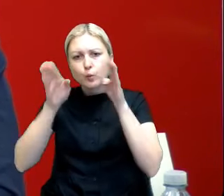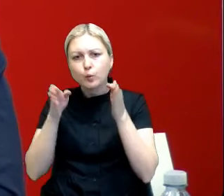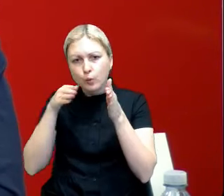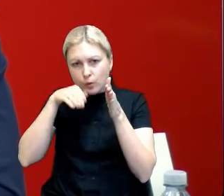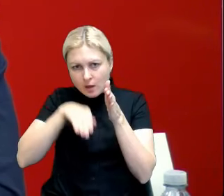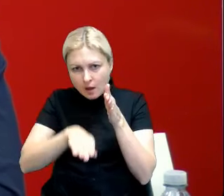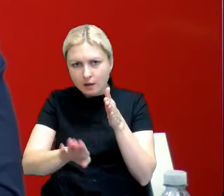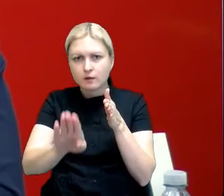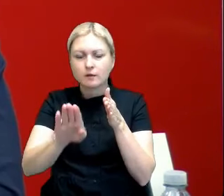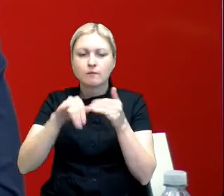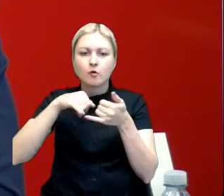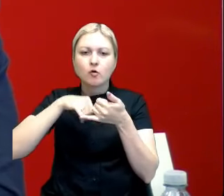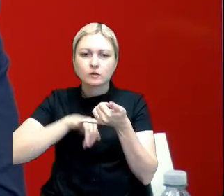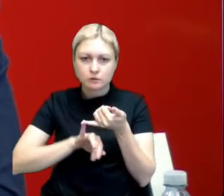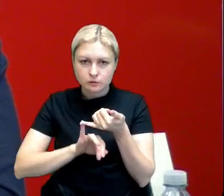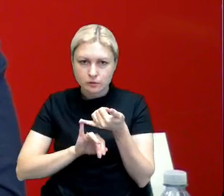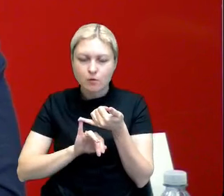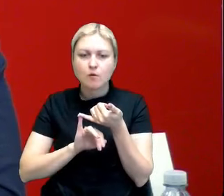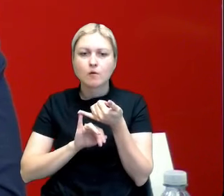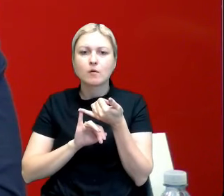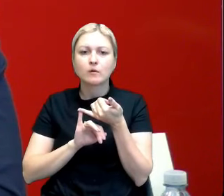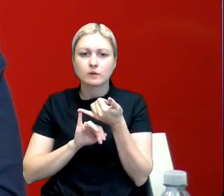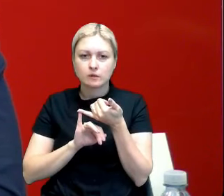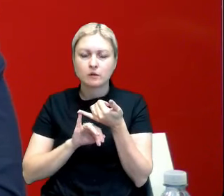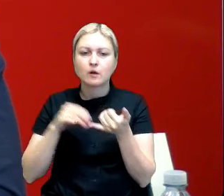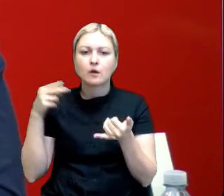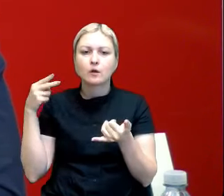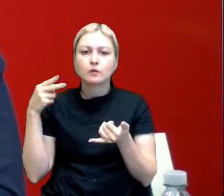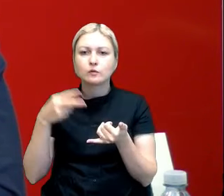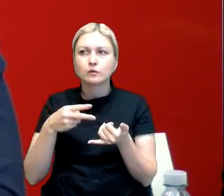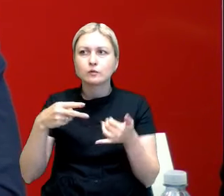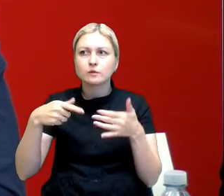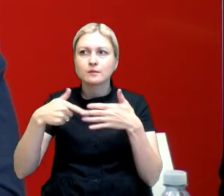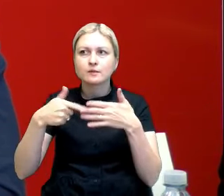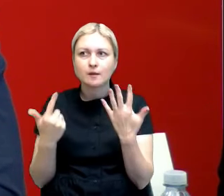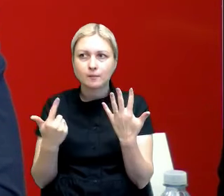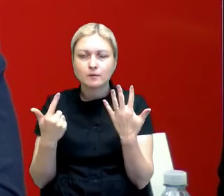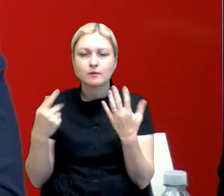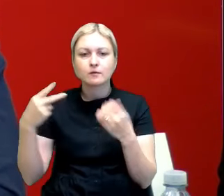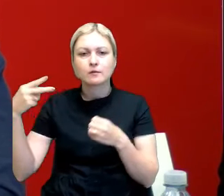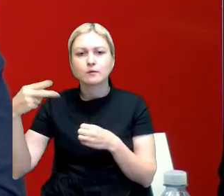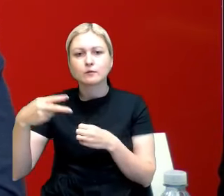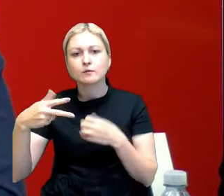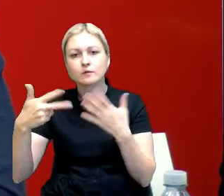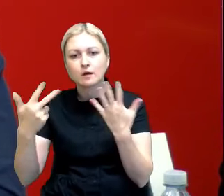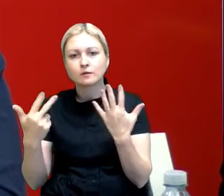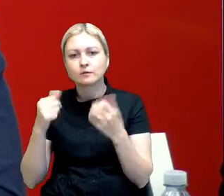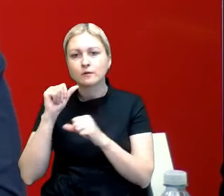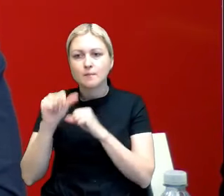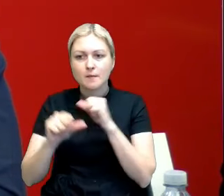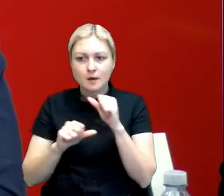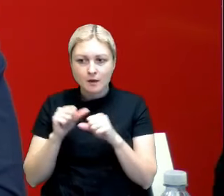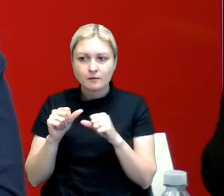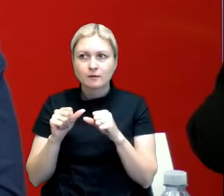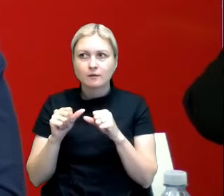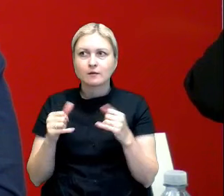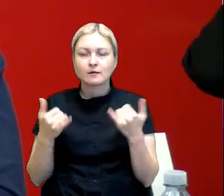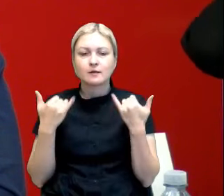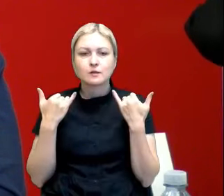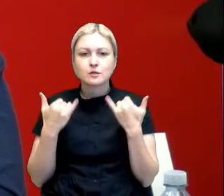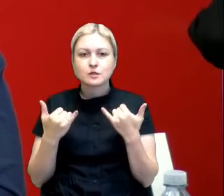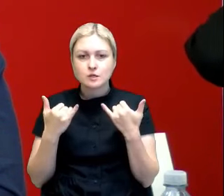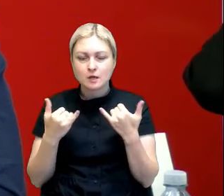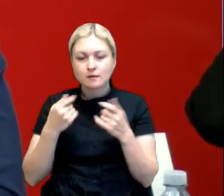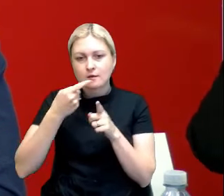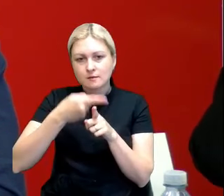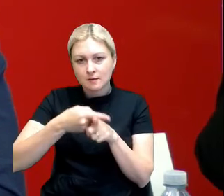čia plejada siekia net 20078 metus bet šiandieną padaryta sankryža jinai davė